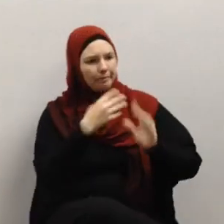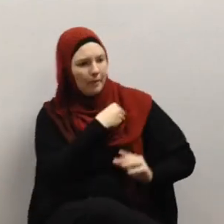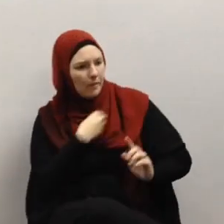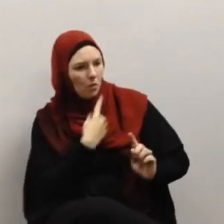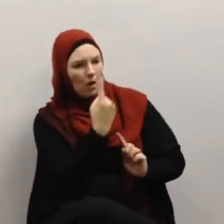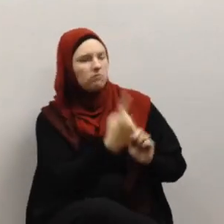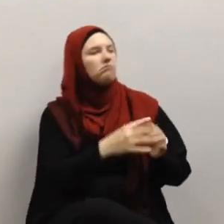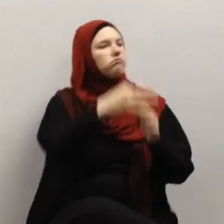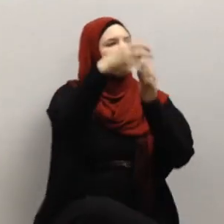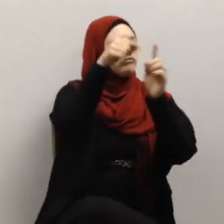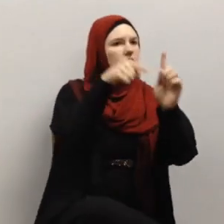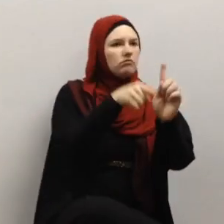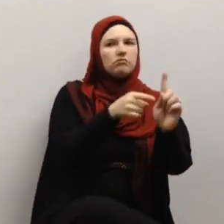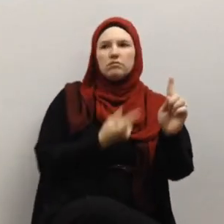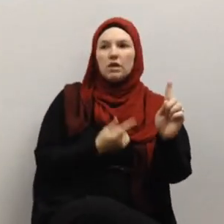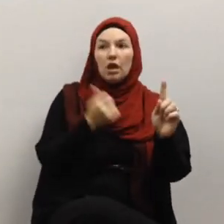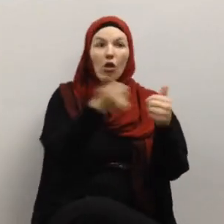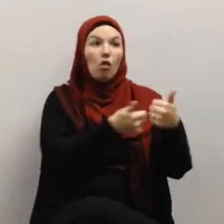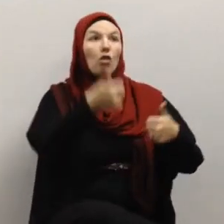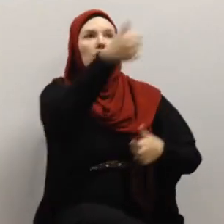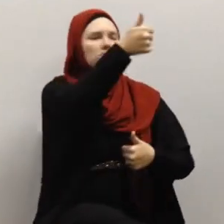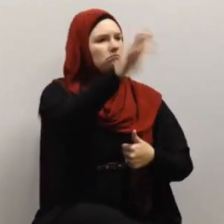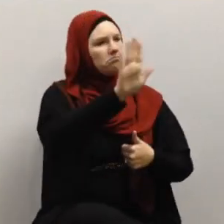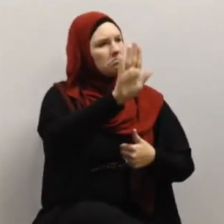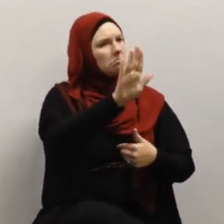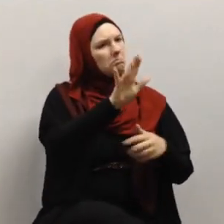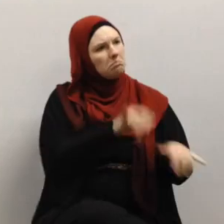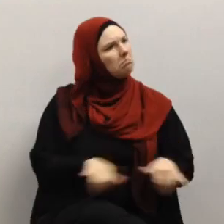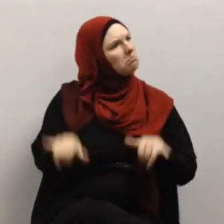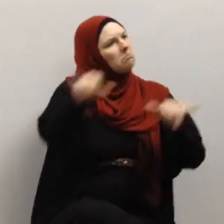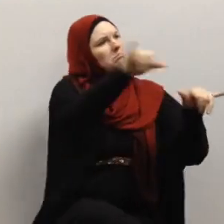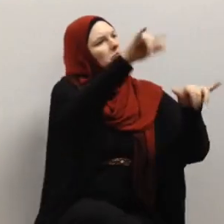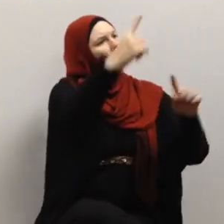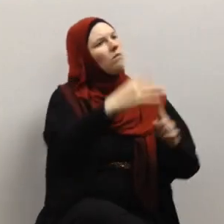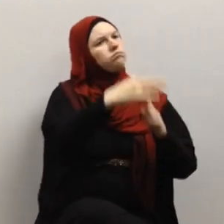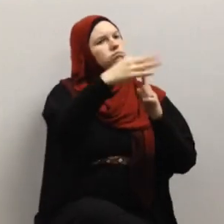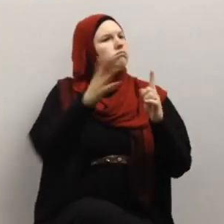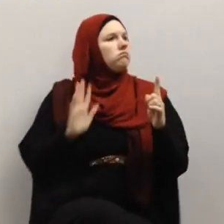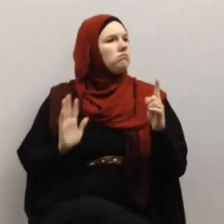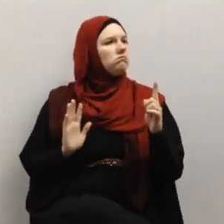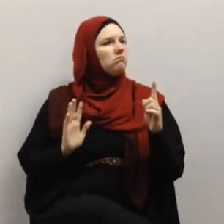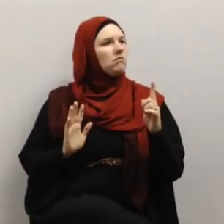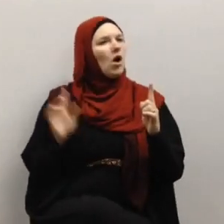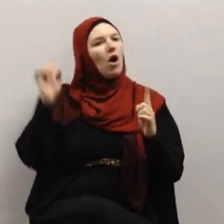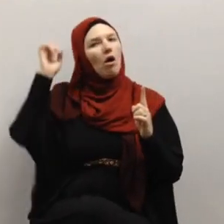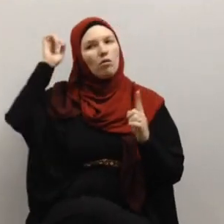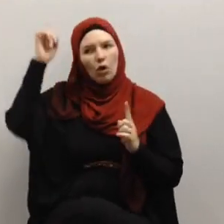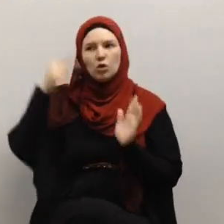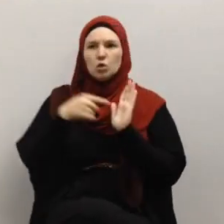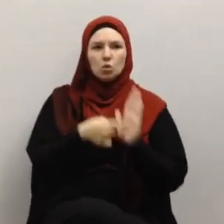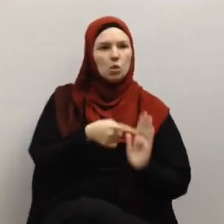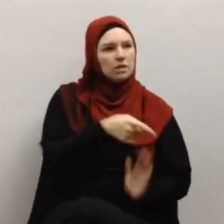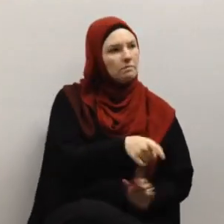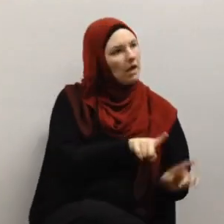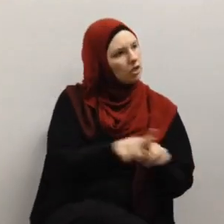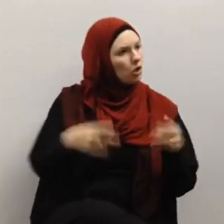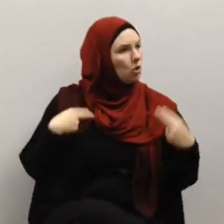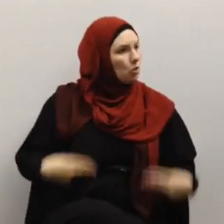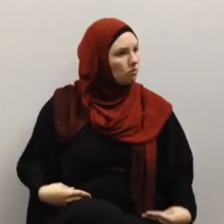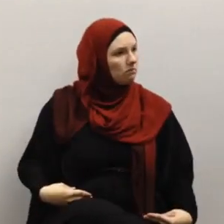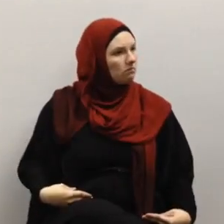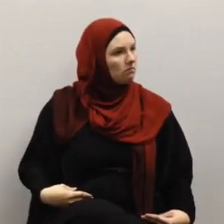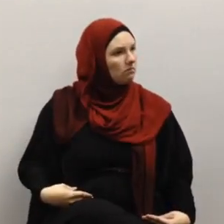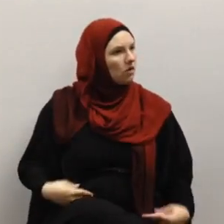رَسُولًا مِنْ أَنفُسِهِمْ. مِنْهُمْ means Allah chose him as a human from the